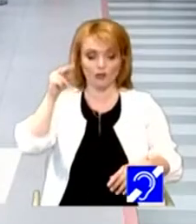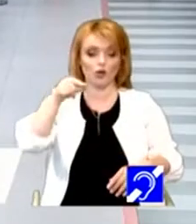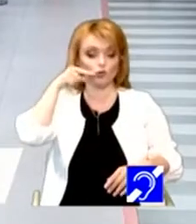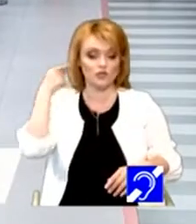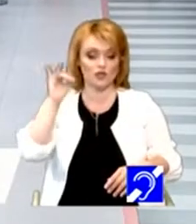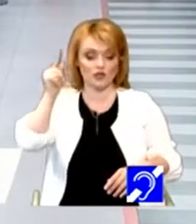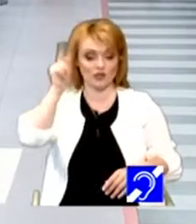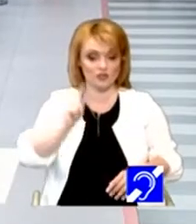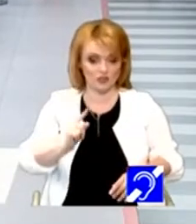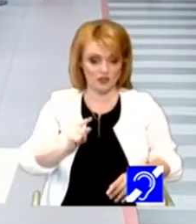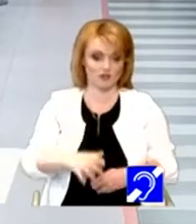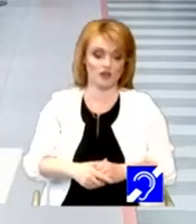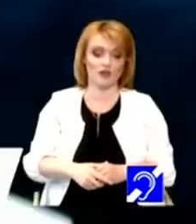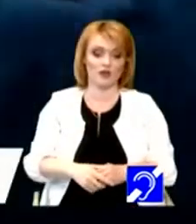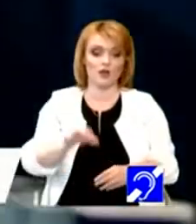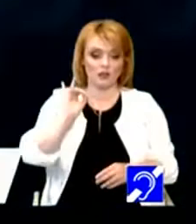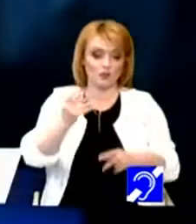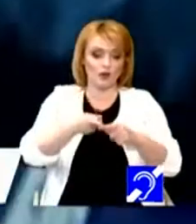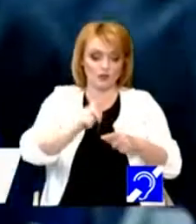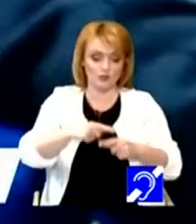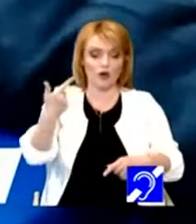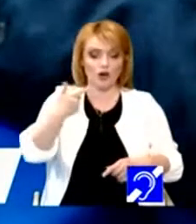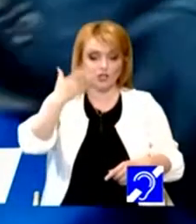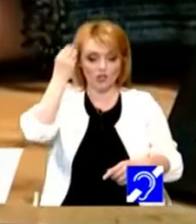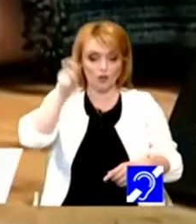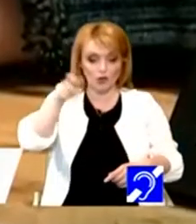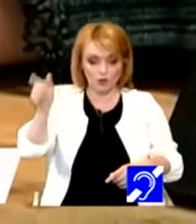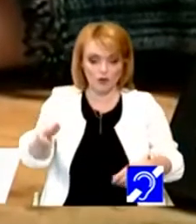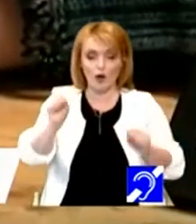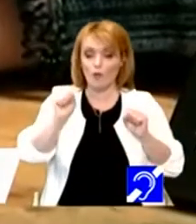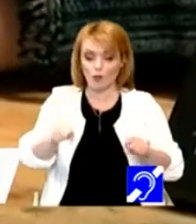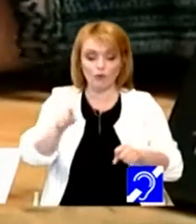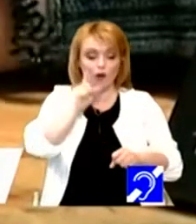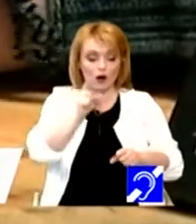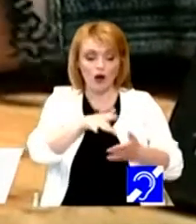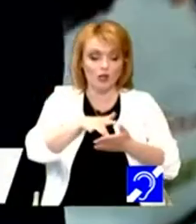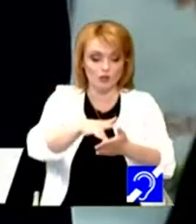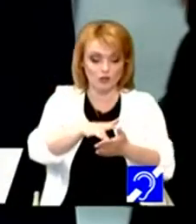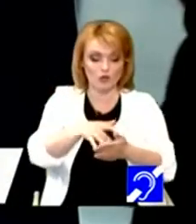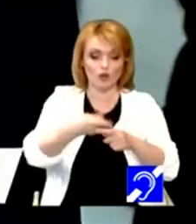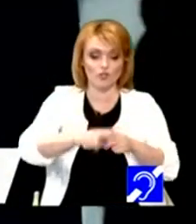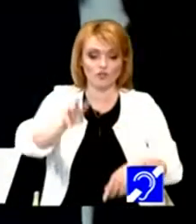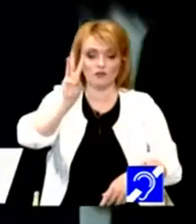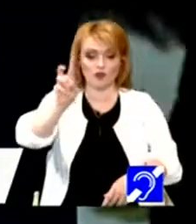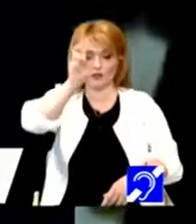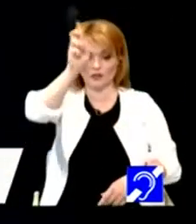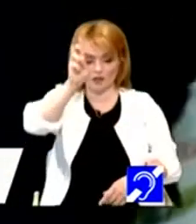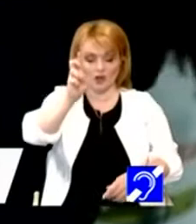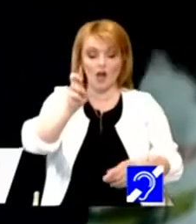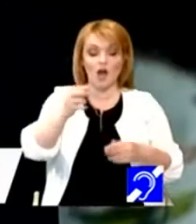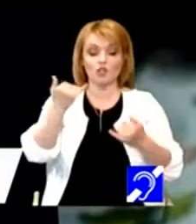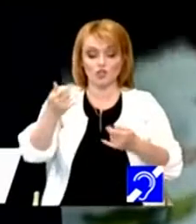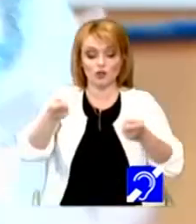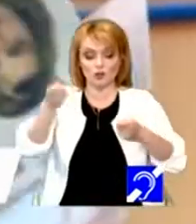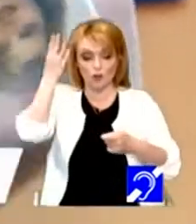Rusă. În acest sens, misiunile diplomatice și consulare mențin dialogul cu autoritățile din alte state de acreditare și realizează